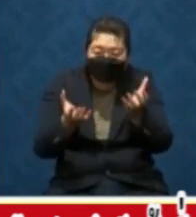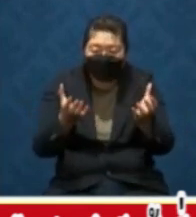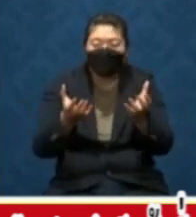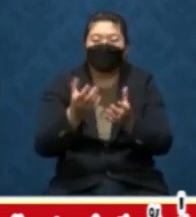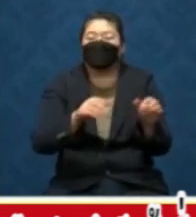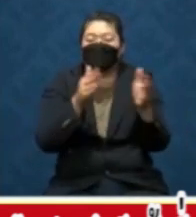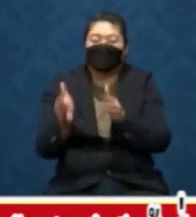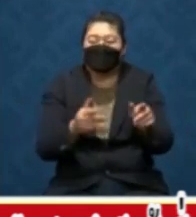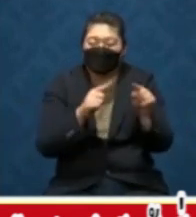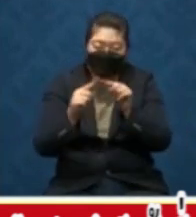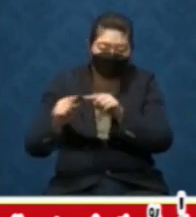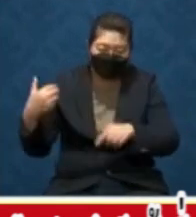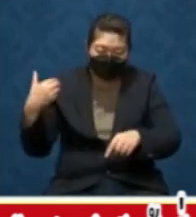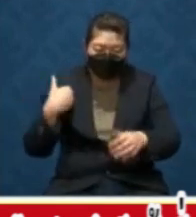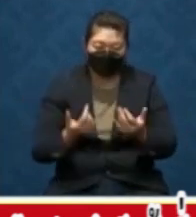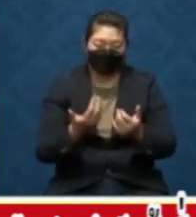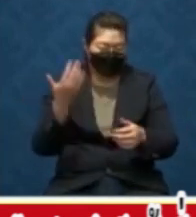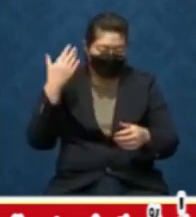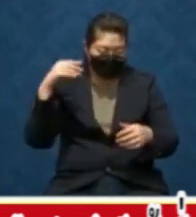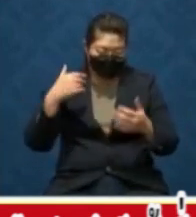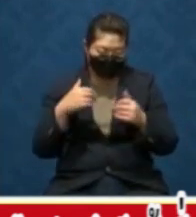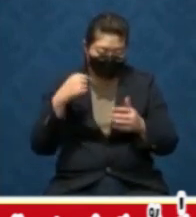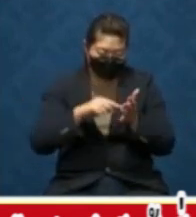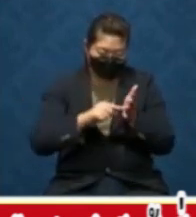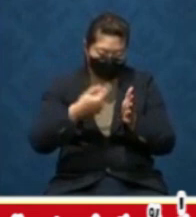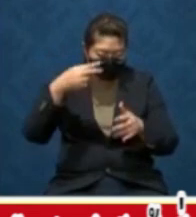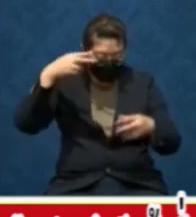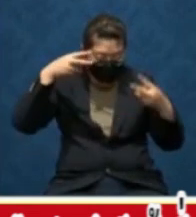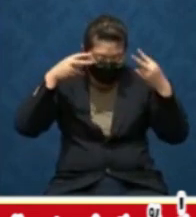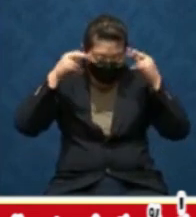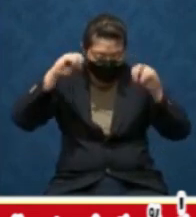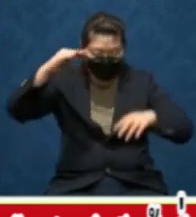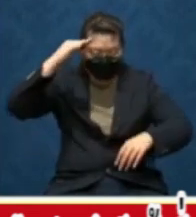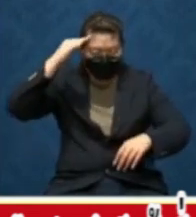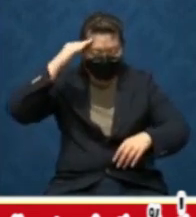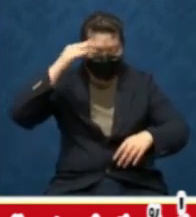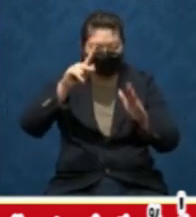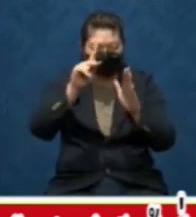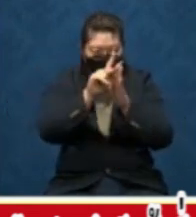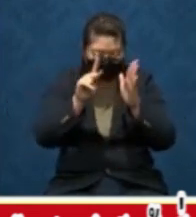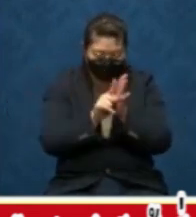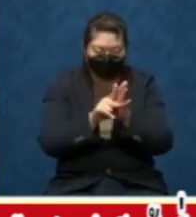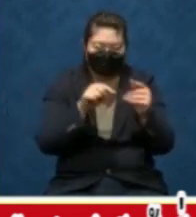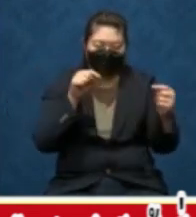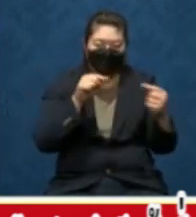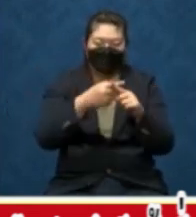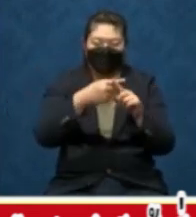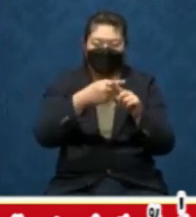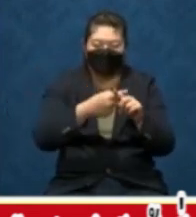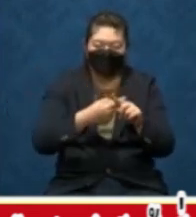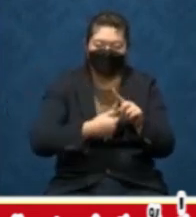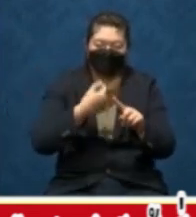ตั้งแต่พลเอกประยุทธ์จันทร์โอชาประกาศใช้กฎหมายทุกมาตราตั้งแต่วันที่ 19พฤศจิกายนปี